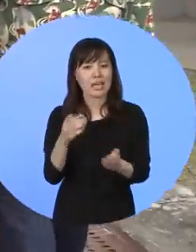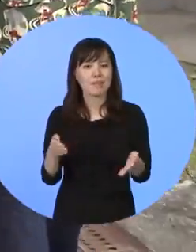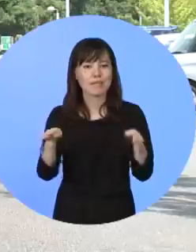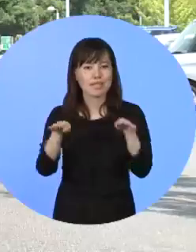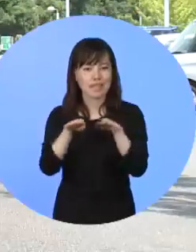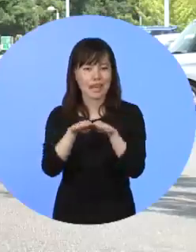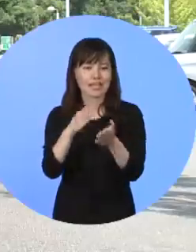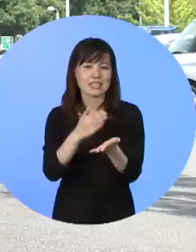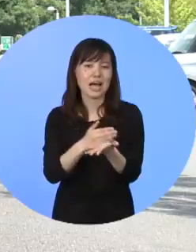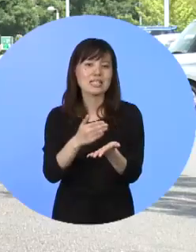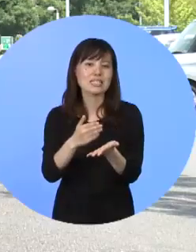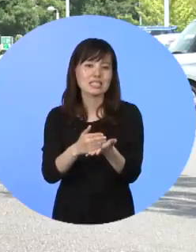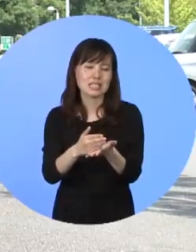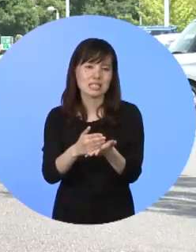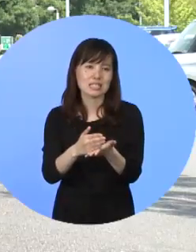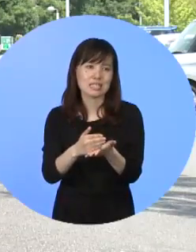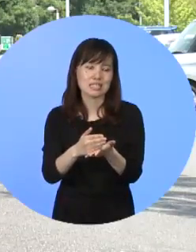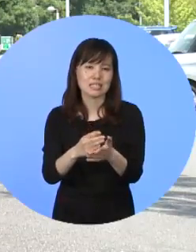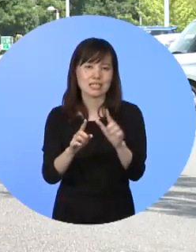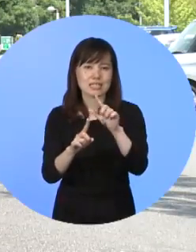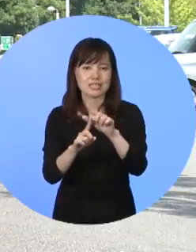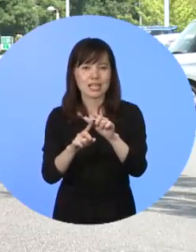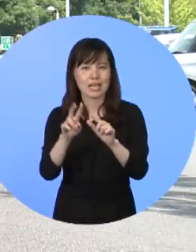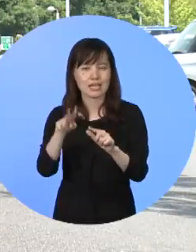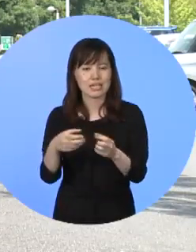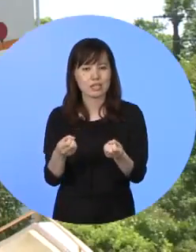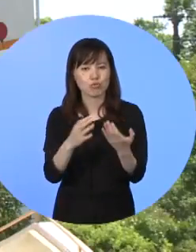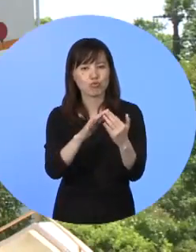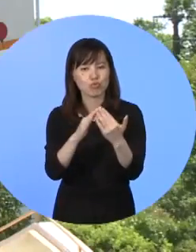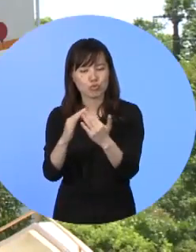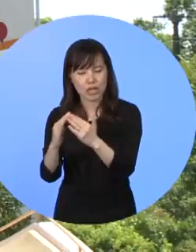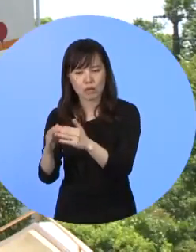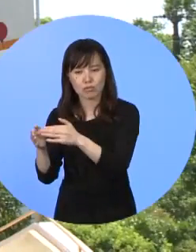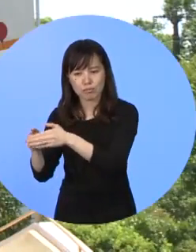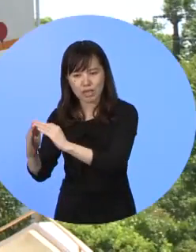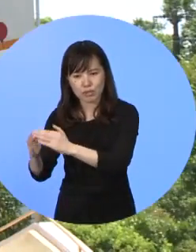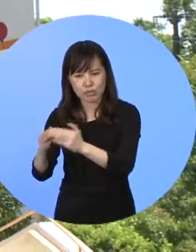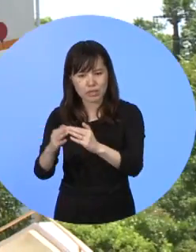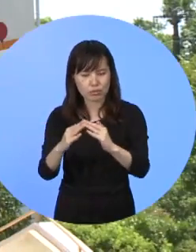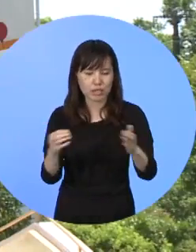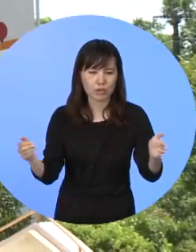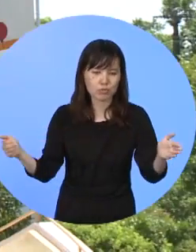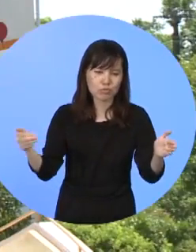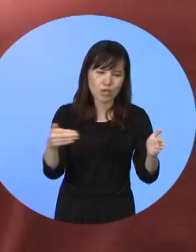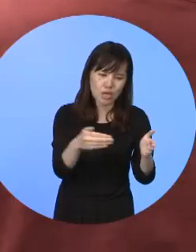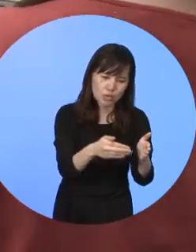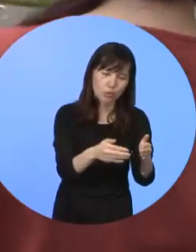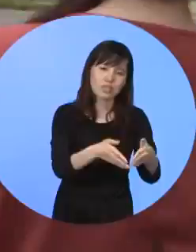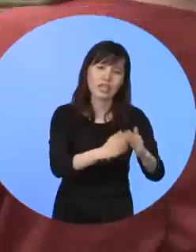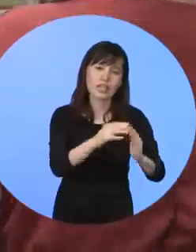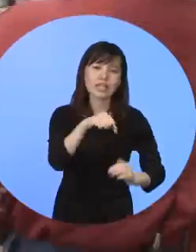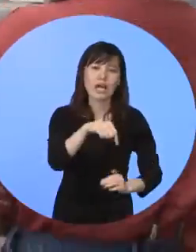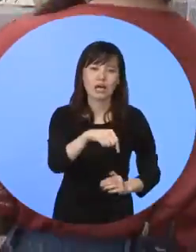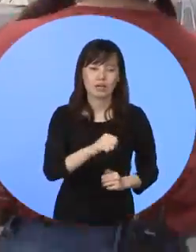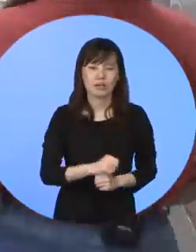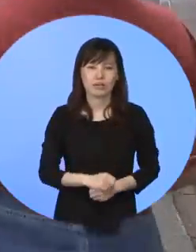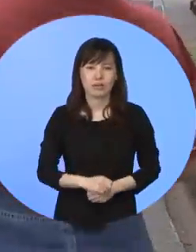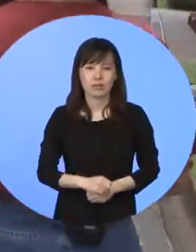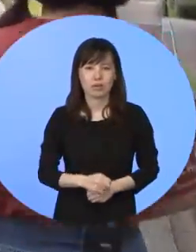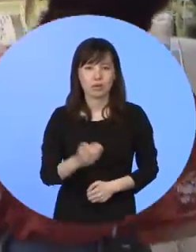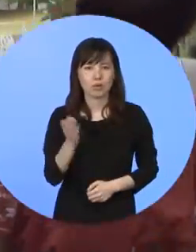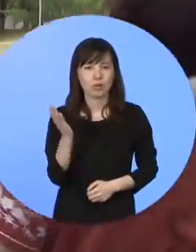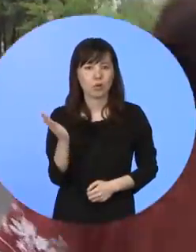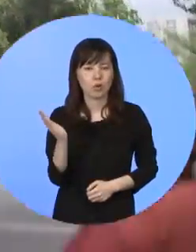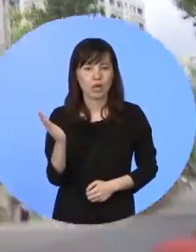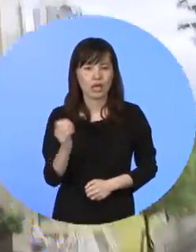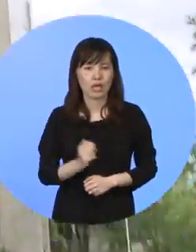、千里ニュータウンの開発の最後の方に建てられた、そういった団地ですね。 なるほど。 この正面にある建物、大きな